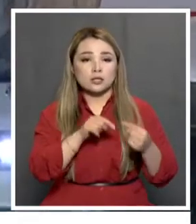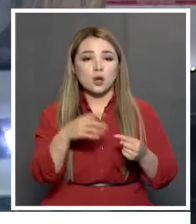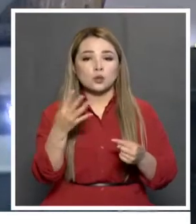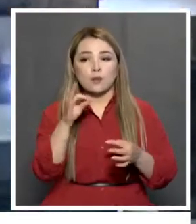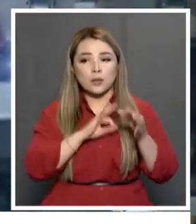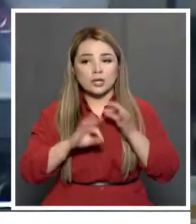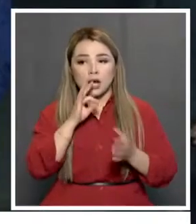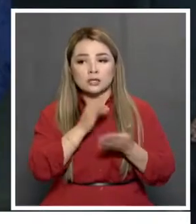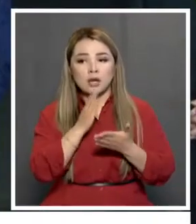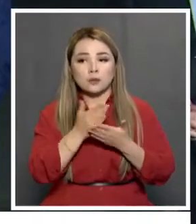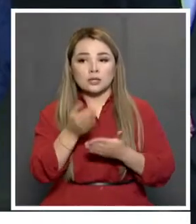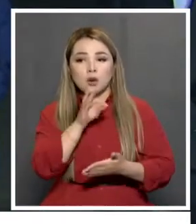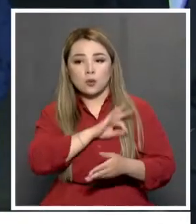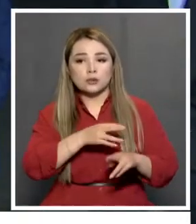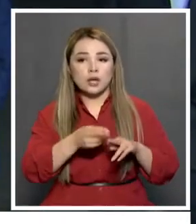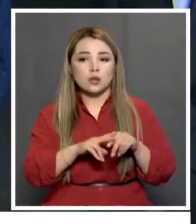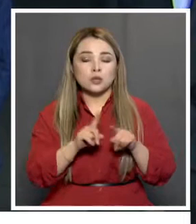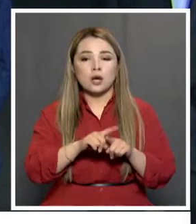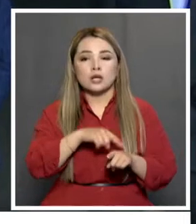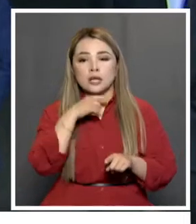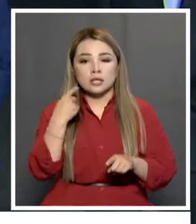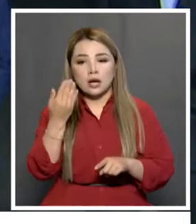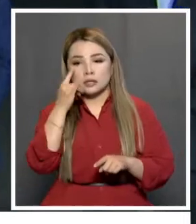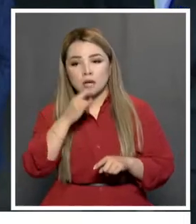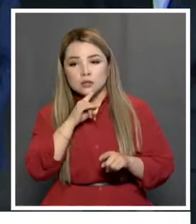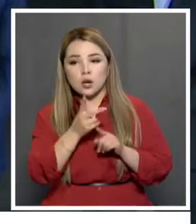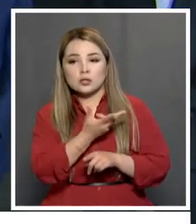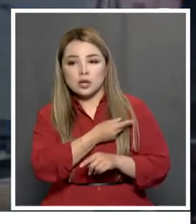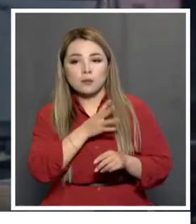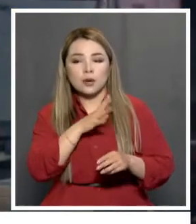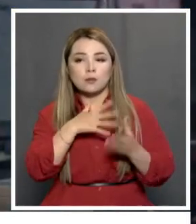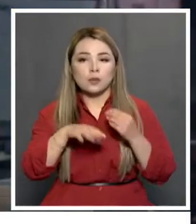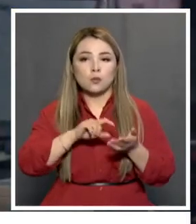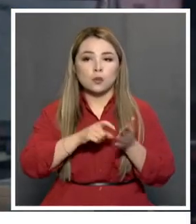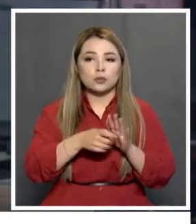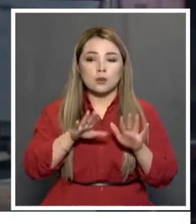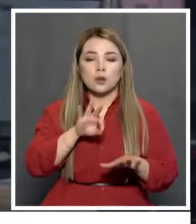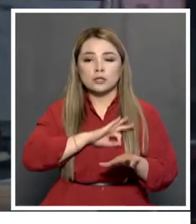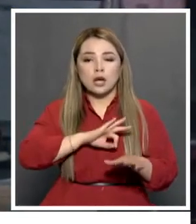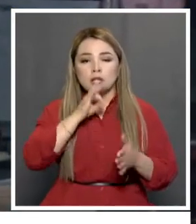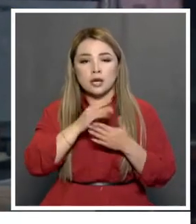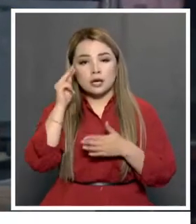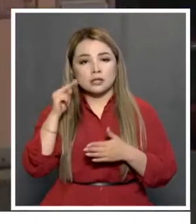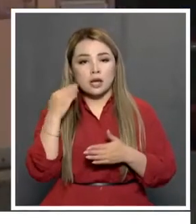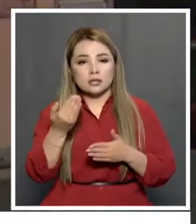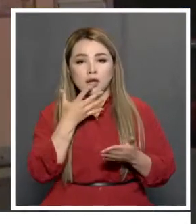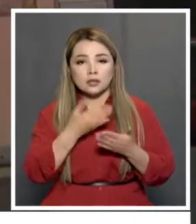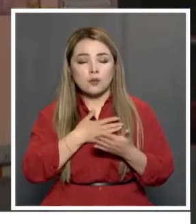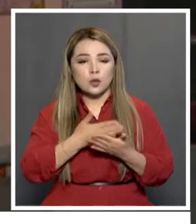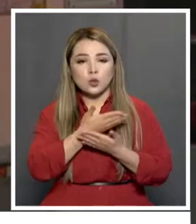препарат. Вакцина қолданса қазақстандық және ресейлік екпелермен қатар барлық егу пункттерінде қолжетімді болады. Қытайлық вакцина белсенді